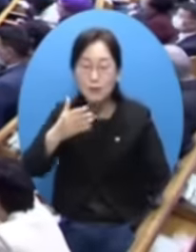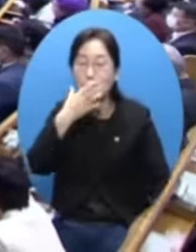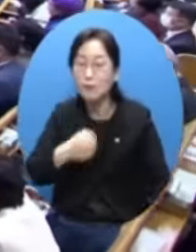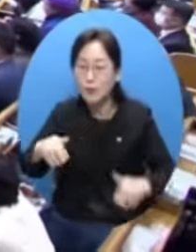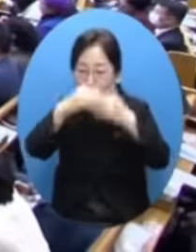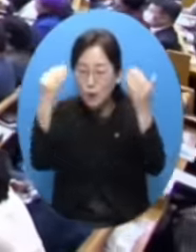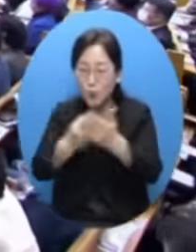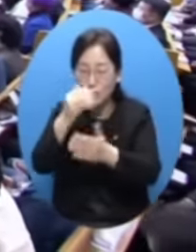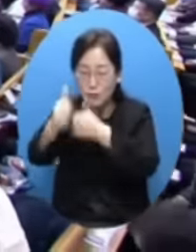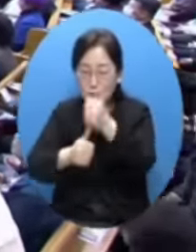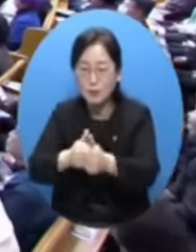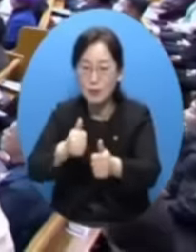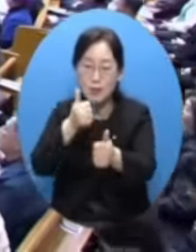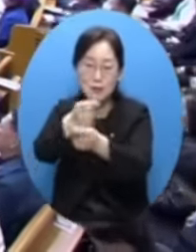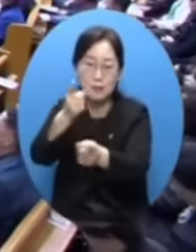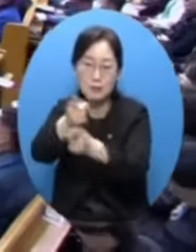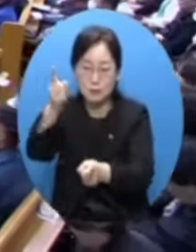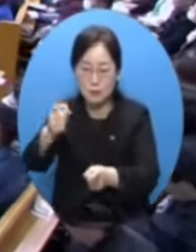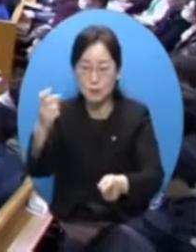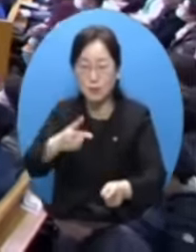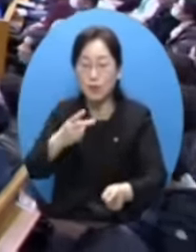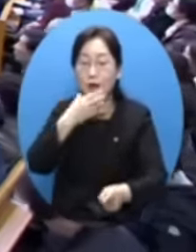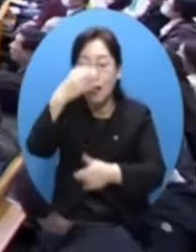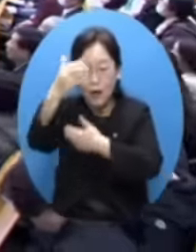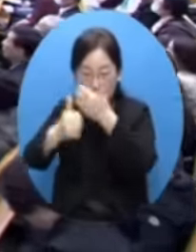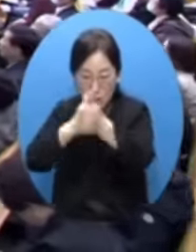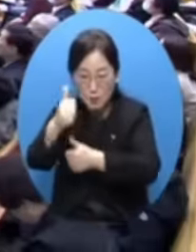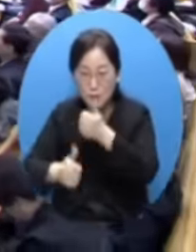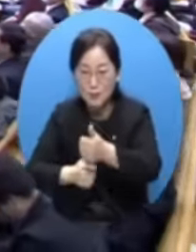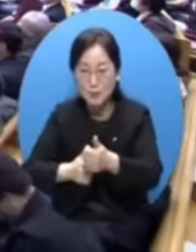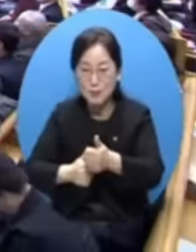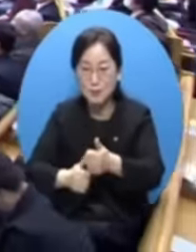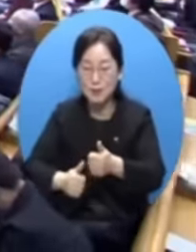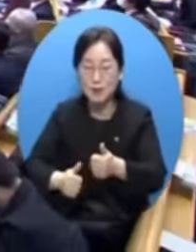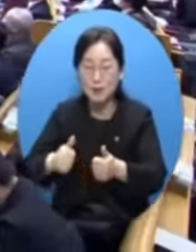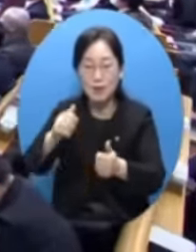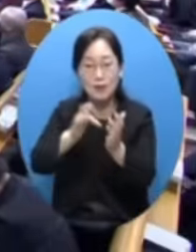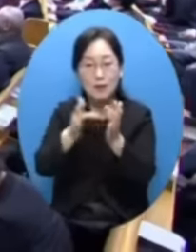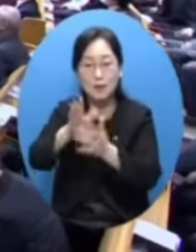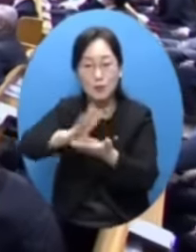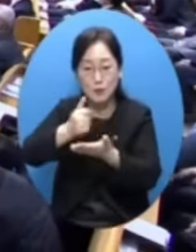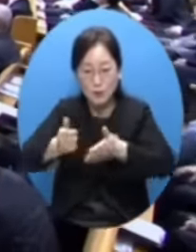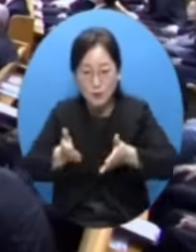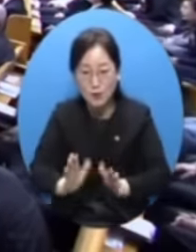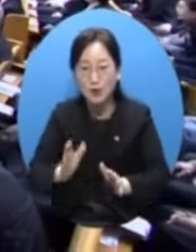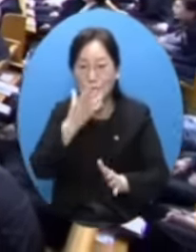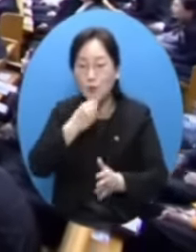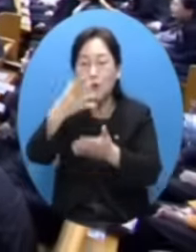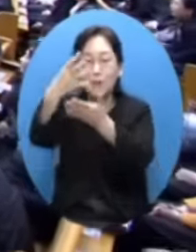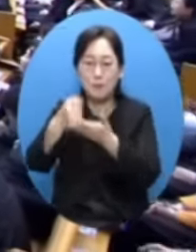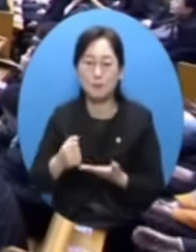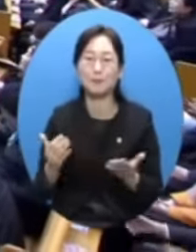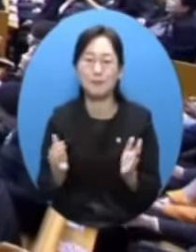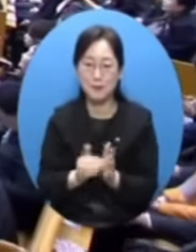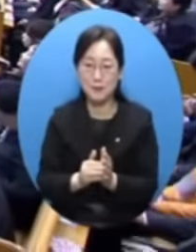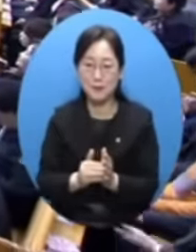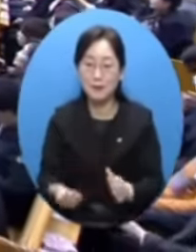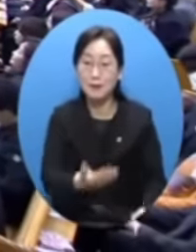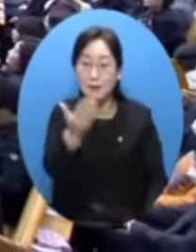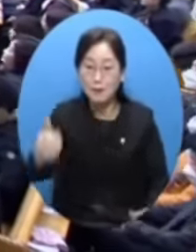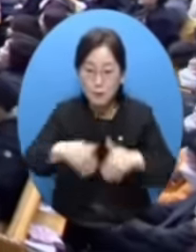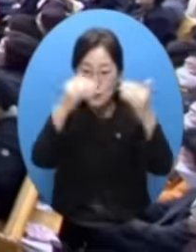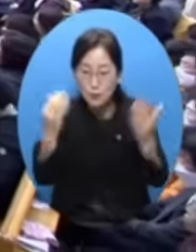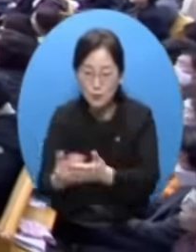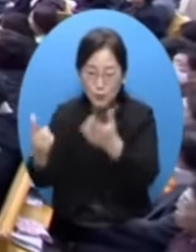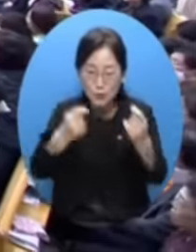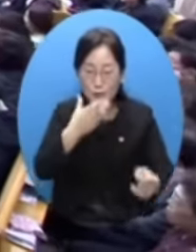면에서 승리하는 복, 아브라함의 가게에서 인류의 메시아가 오는 메시아의 축복을 다 함께 받게 되었던 것입니다. 여러분 모두가